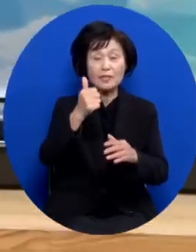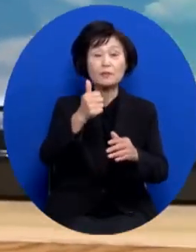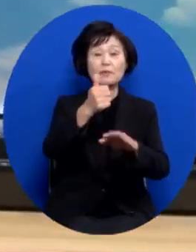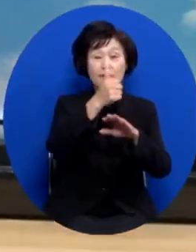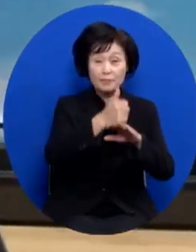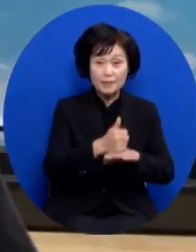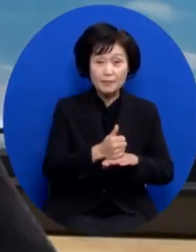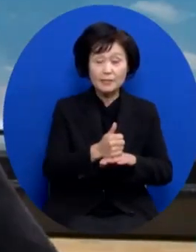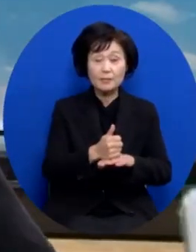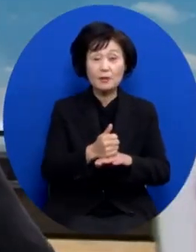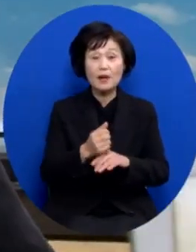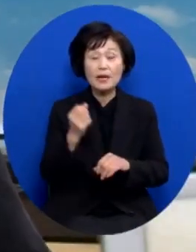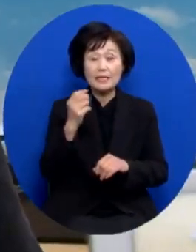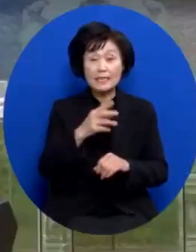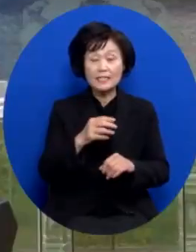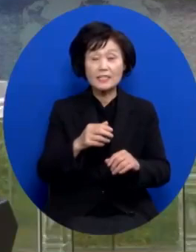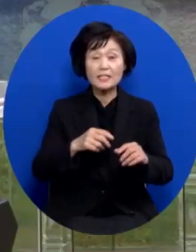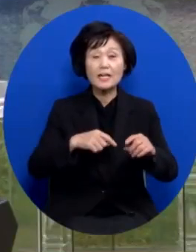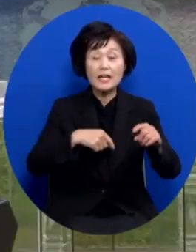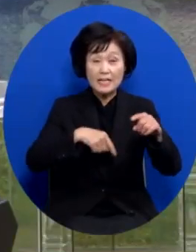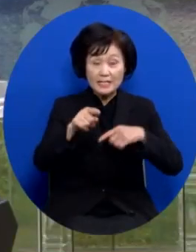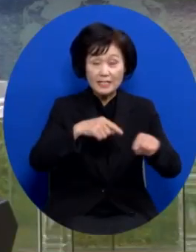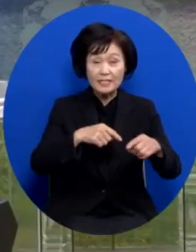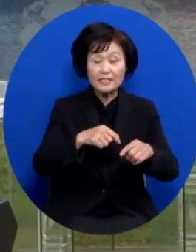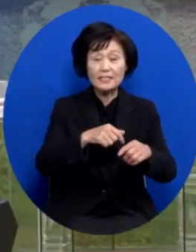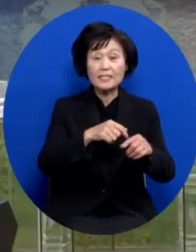전달식과 원주시 정계인사들의 축사 등이 이어졌습니다